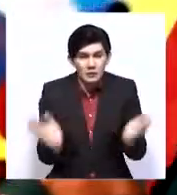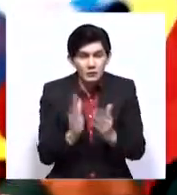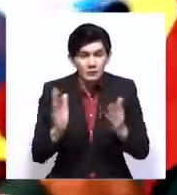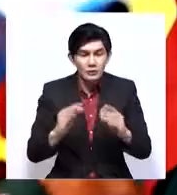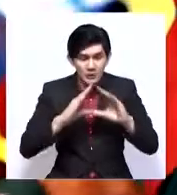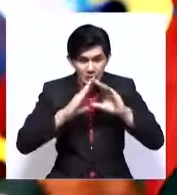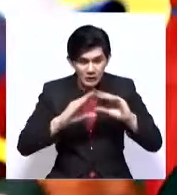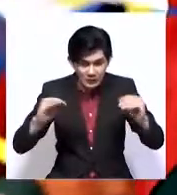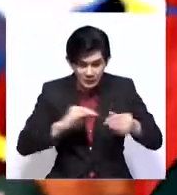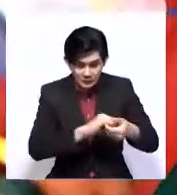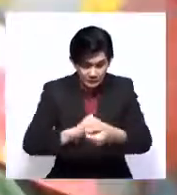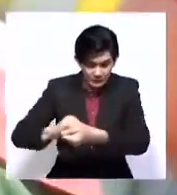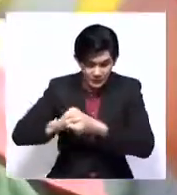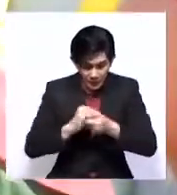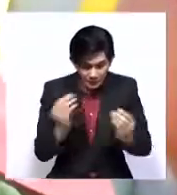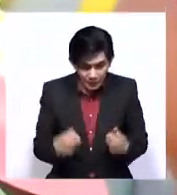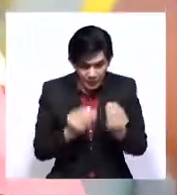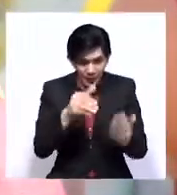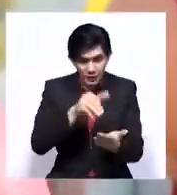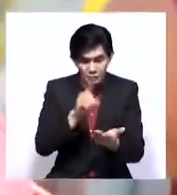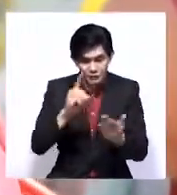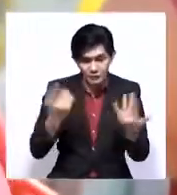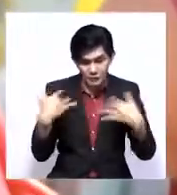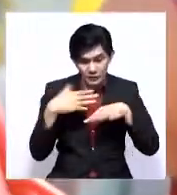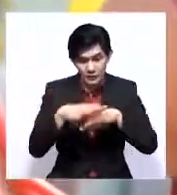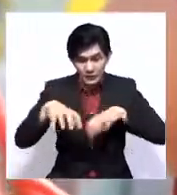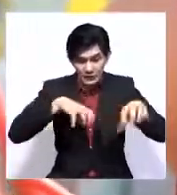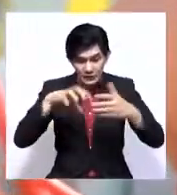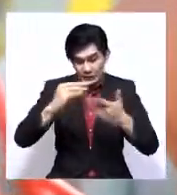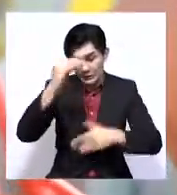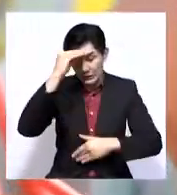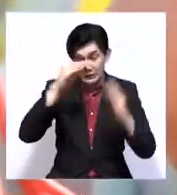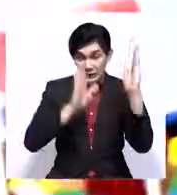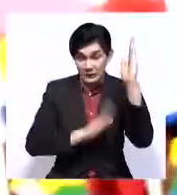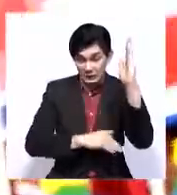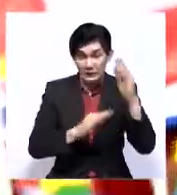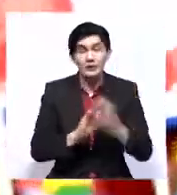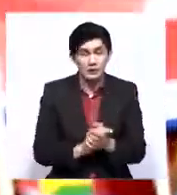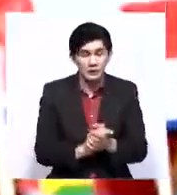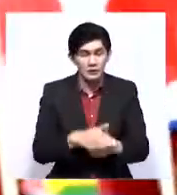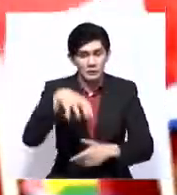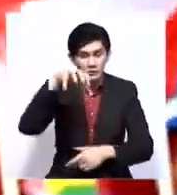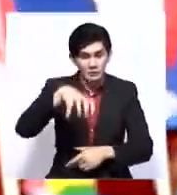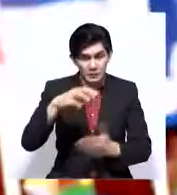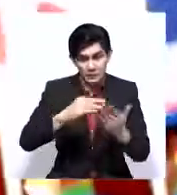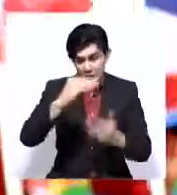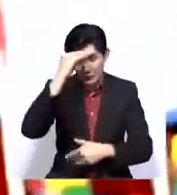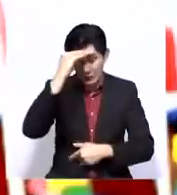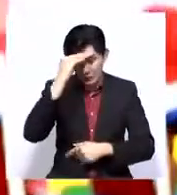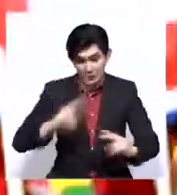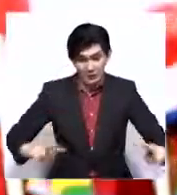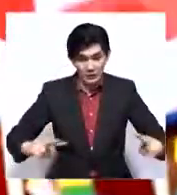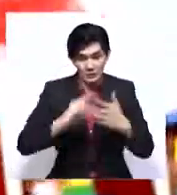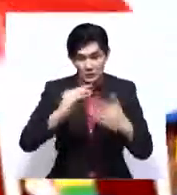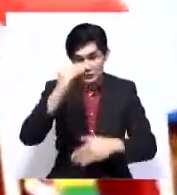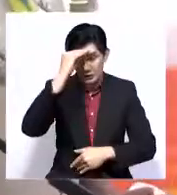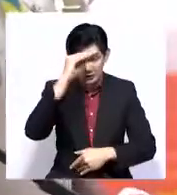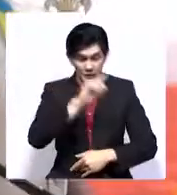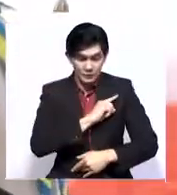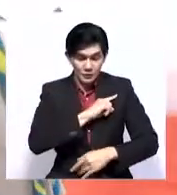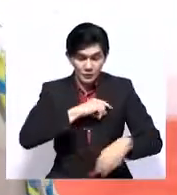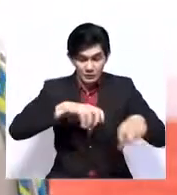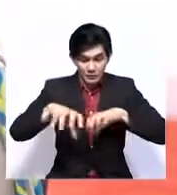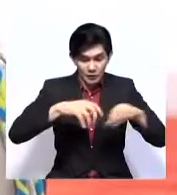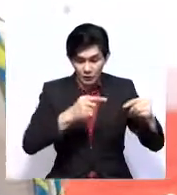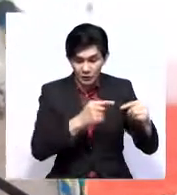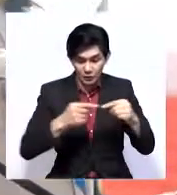างสันติสุขของประเทศโดยศูนย์ประสานงานและบริหารการศึกษาจังหวัดชายแดนภาคใต้และหน่วยงานการศึกษากระทรวงศึกษาธิการจัดขึ้น